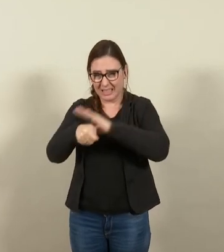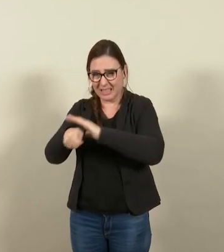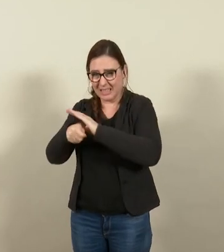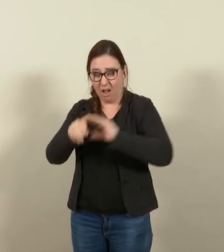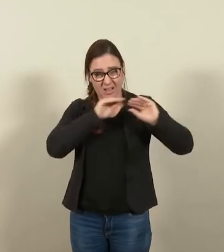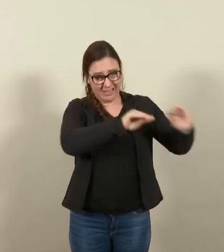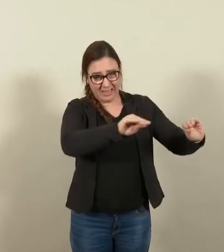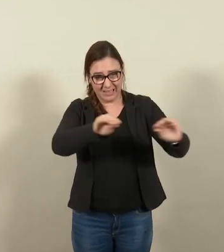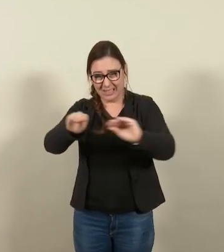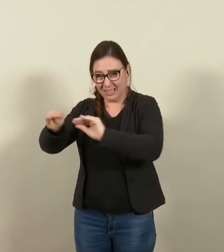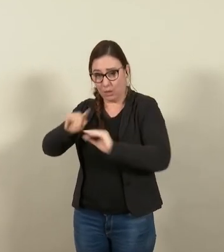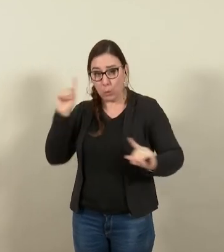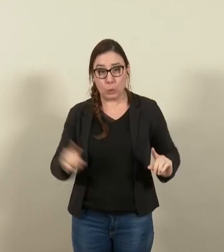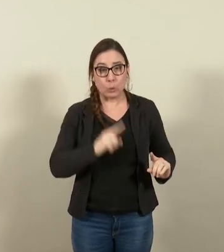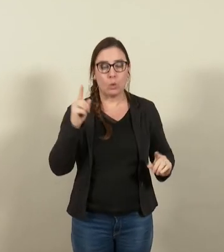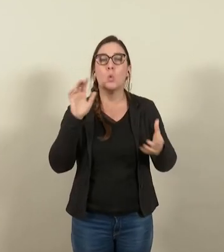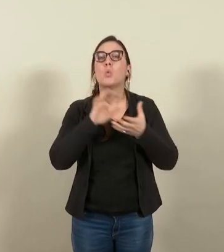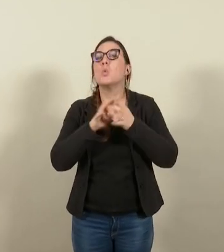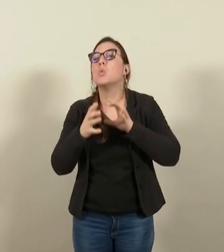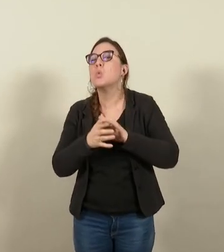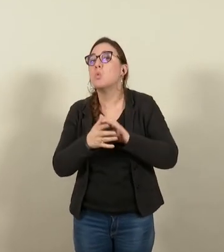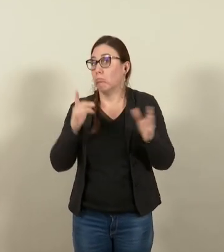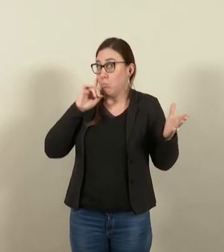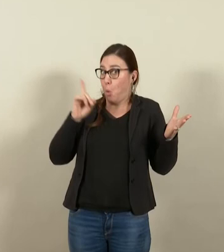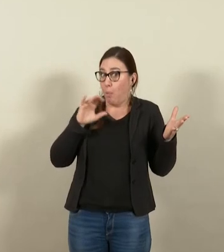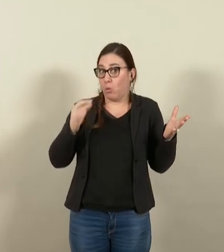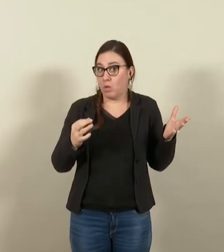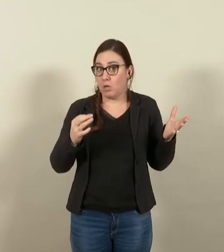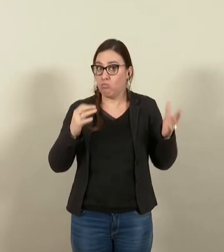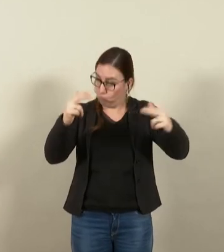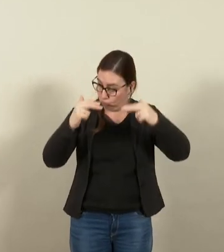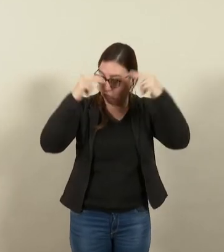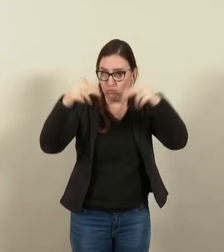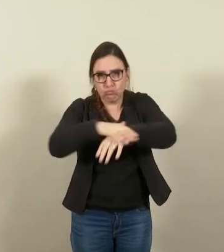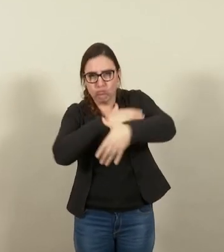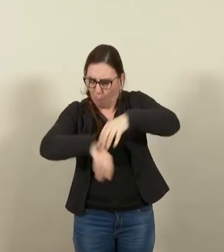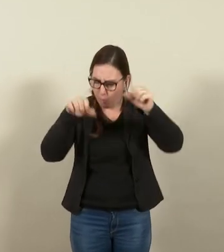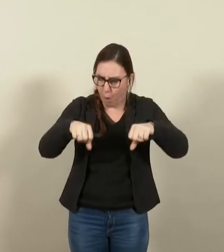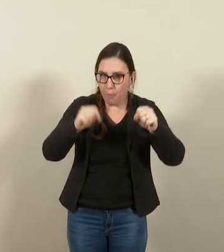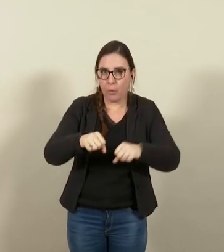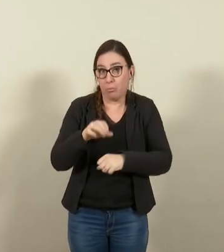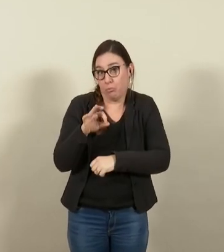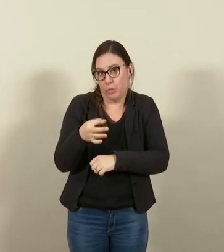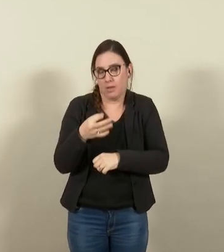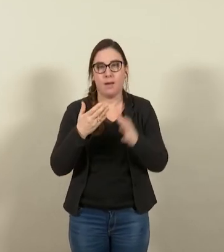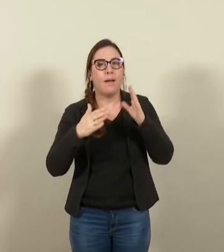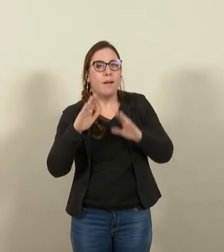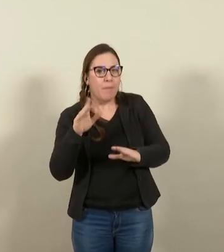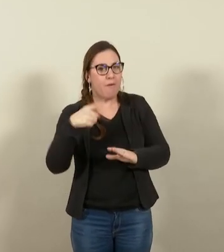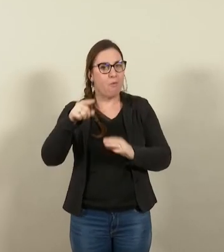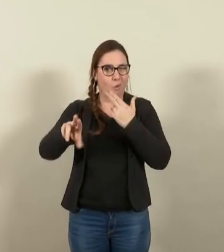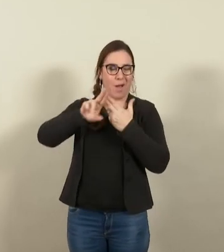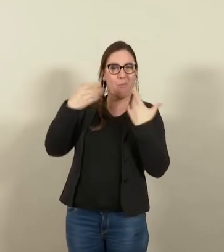formation ce qui risque d'être complexe mais pourquoi pas donnons-nous de l'ambition et comme vous l'avez indiqué ma question du coup vous y avez déjà